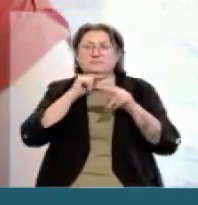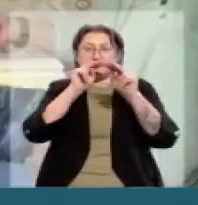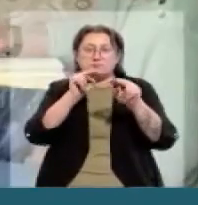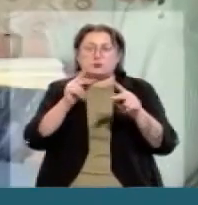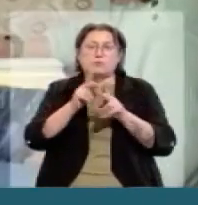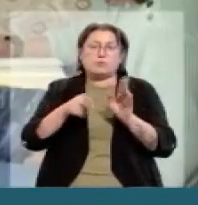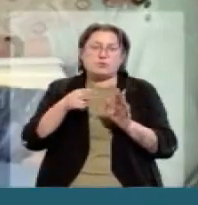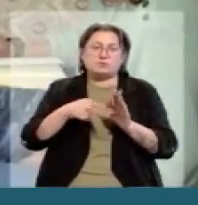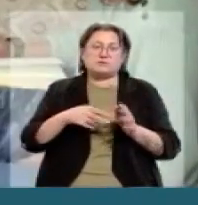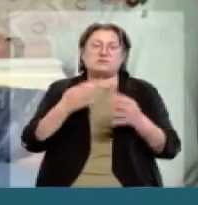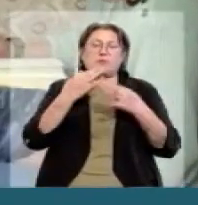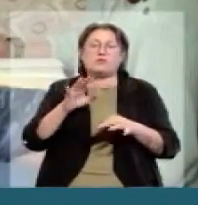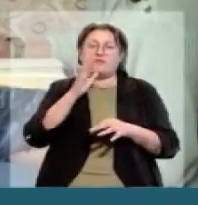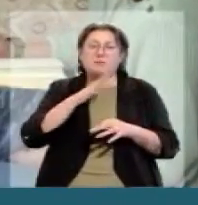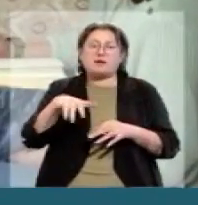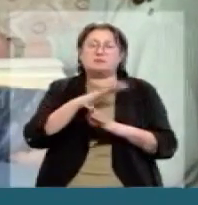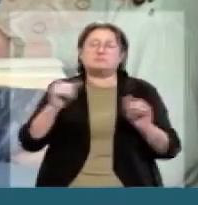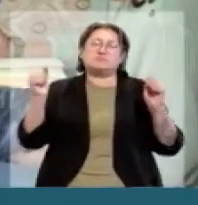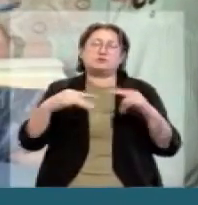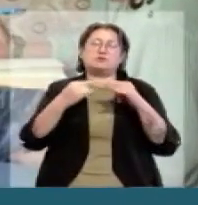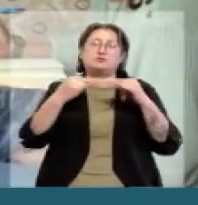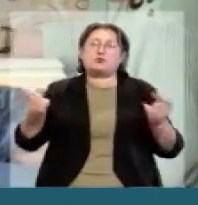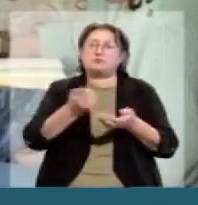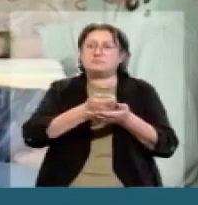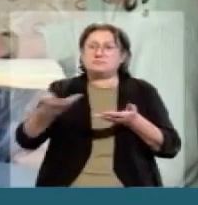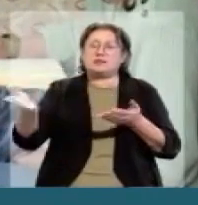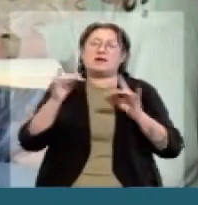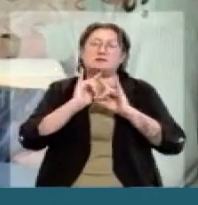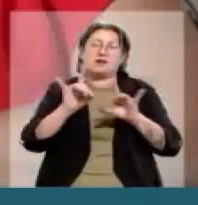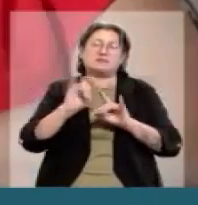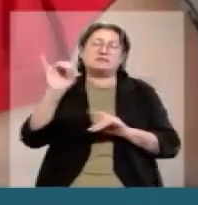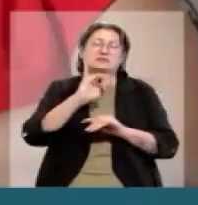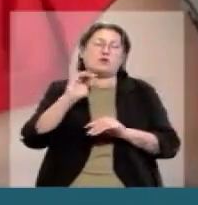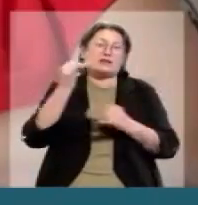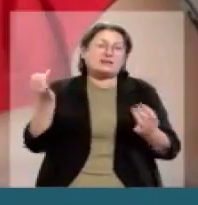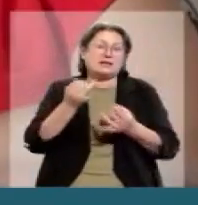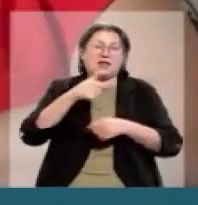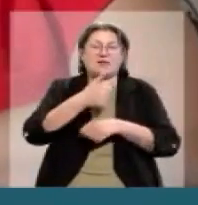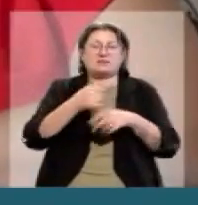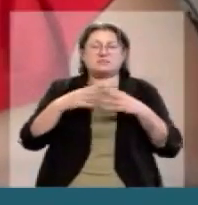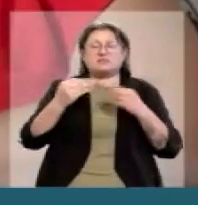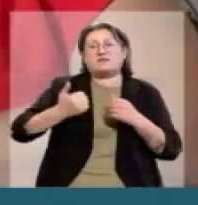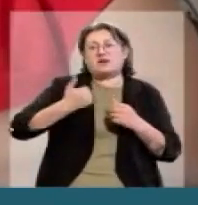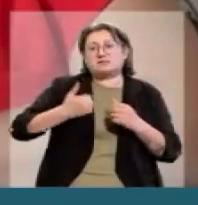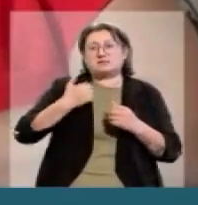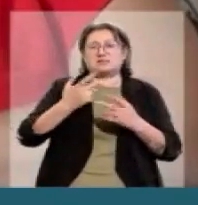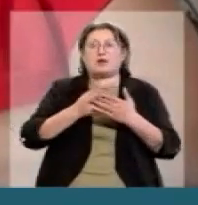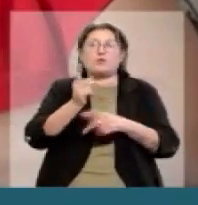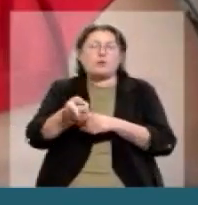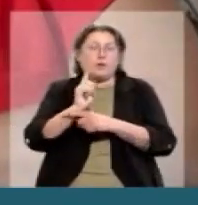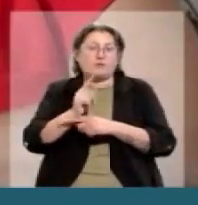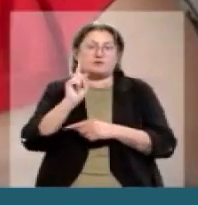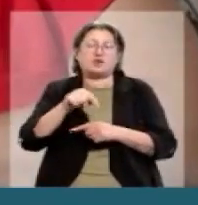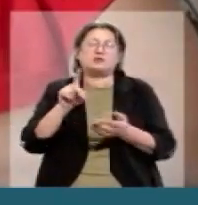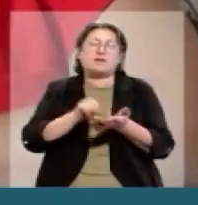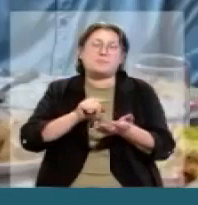поехал поезд. В свободное время они собираются за большим столом, рассказывают интересные истории. Глава семейства хвастается очередным уловом. Даже